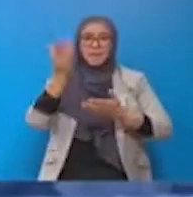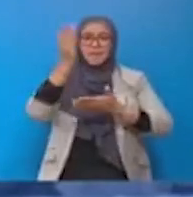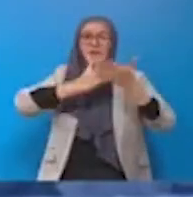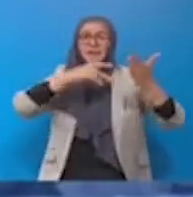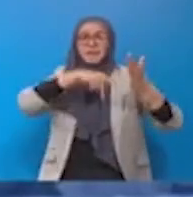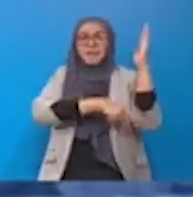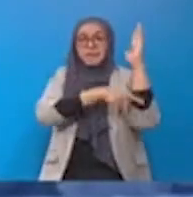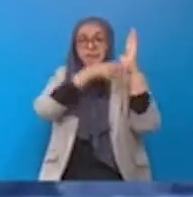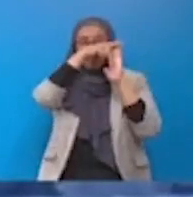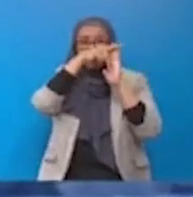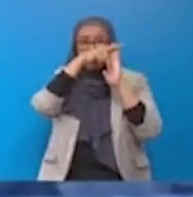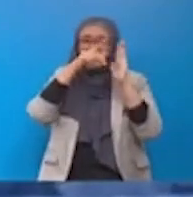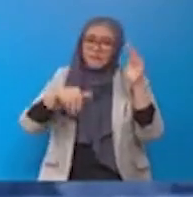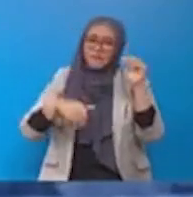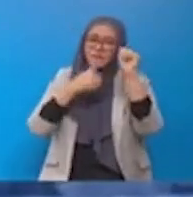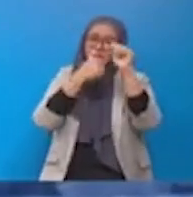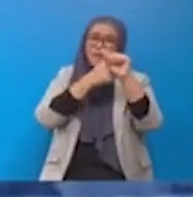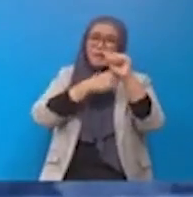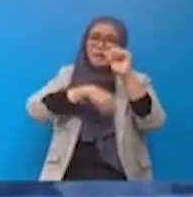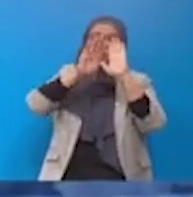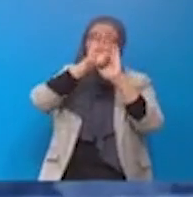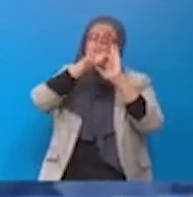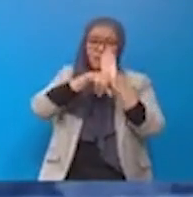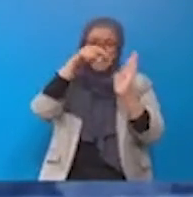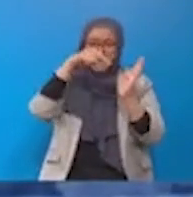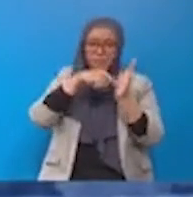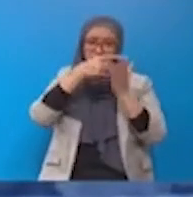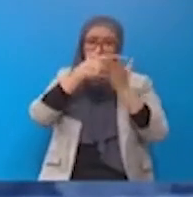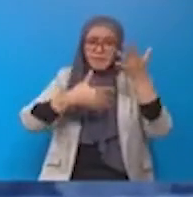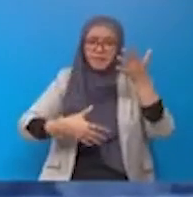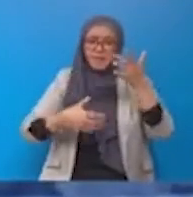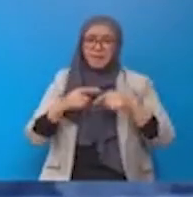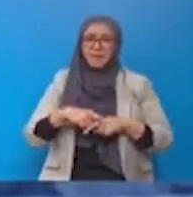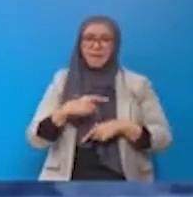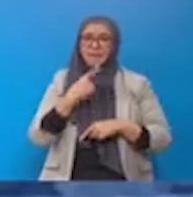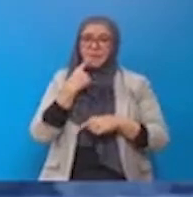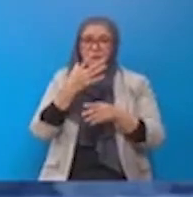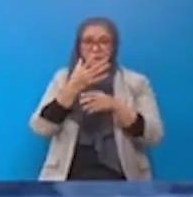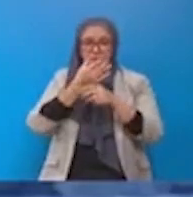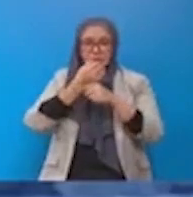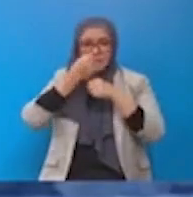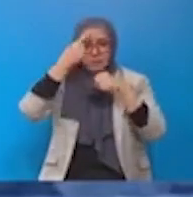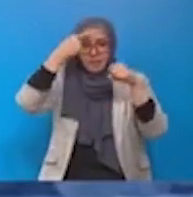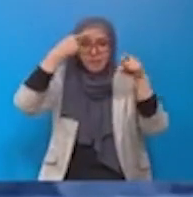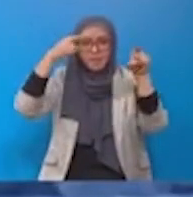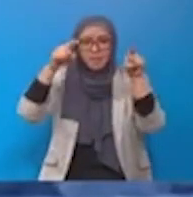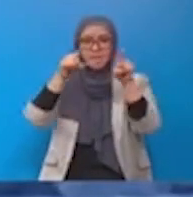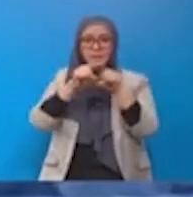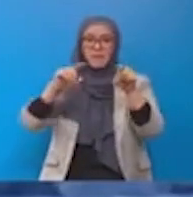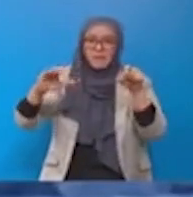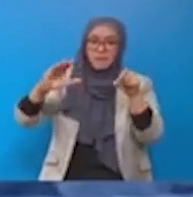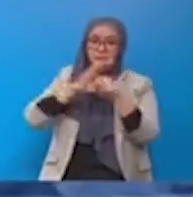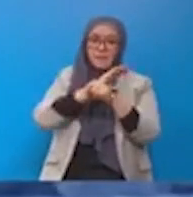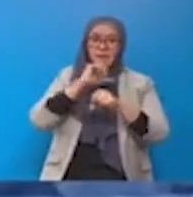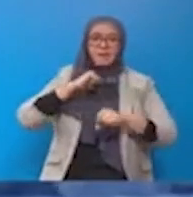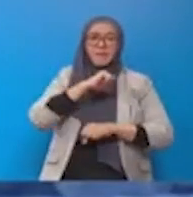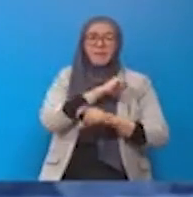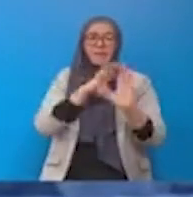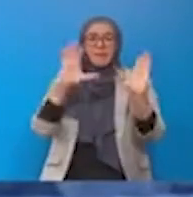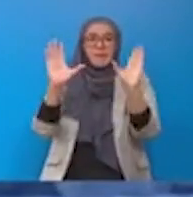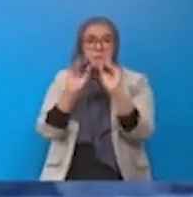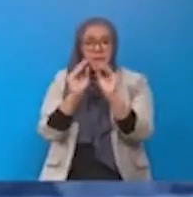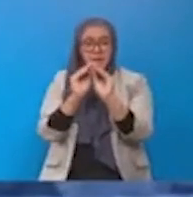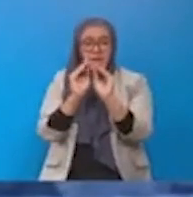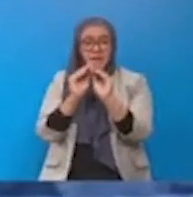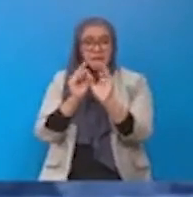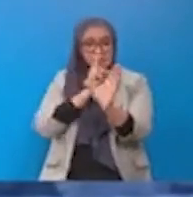Hai berdasarkan kepada latar belakang Ini yang telah mendapat persetujuan sepenuhnya Hale animesora yang telah